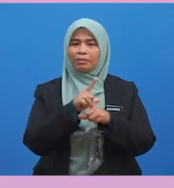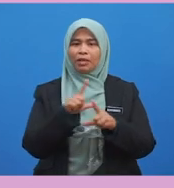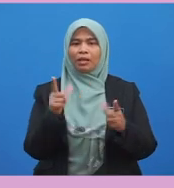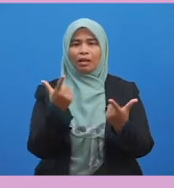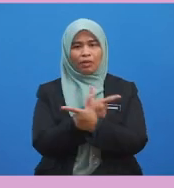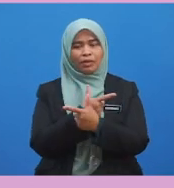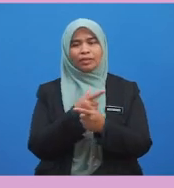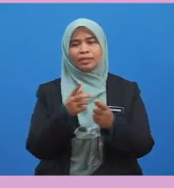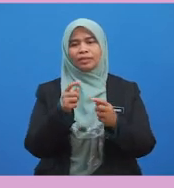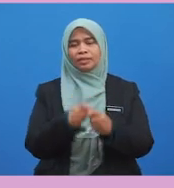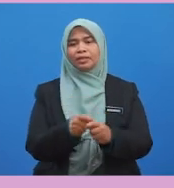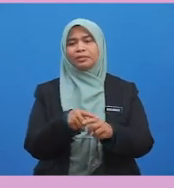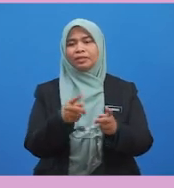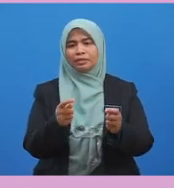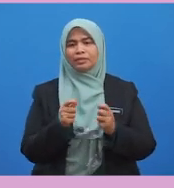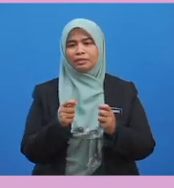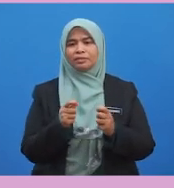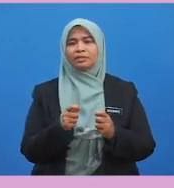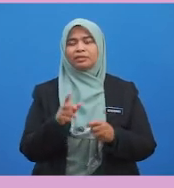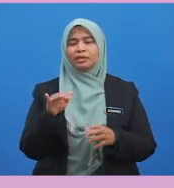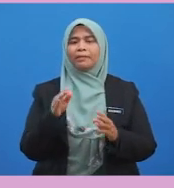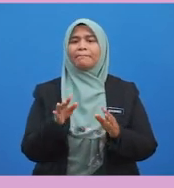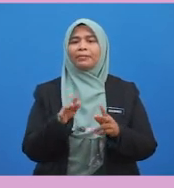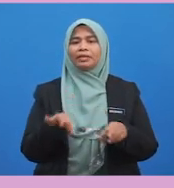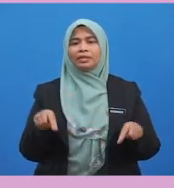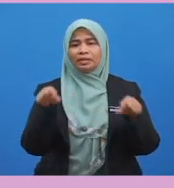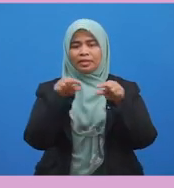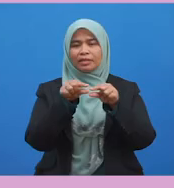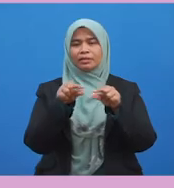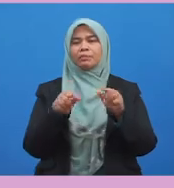diterima asalkan ia bersifat positif.